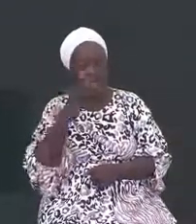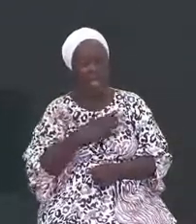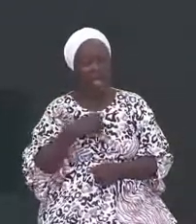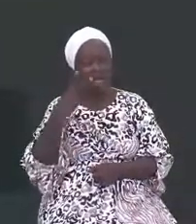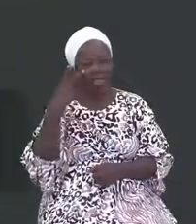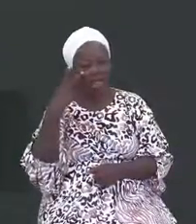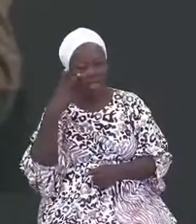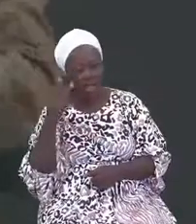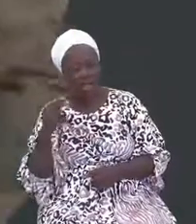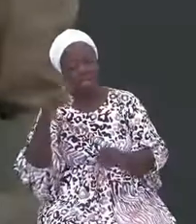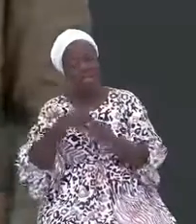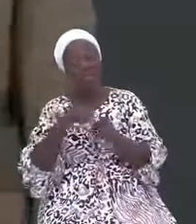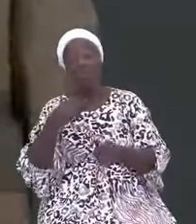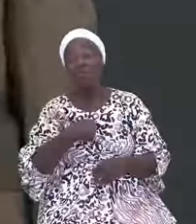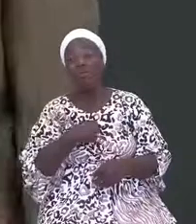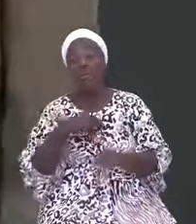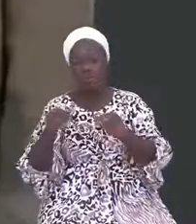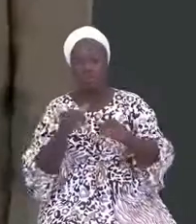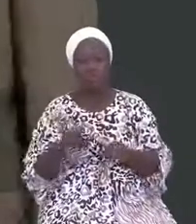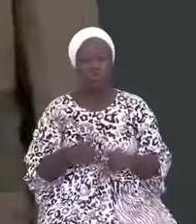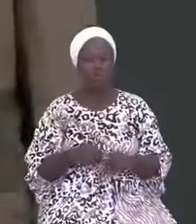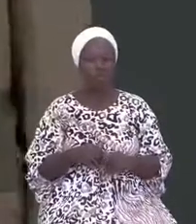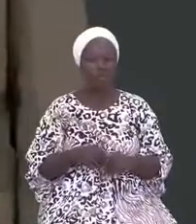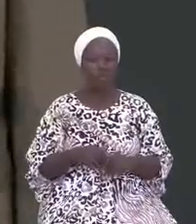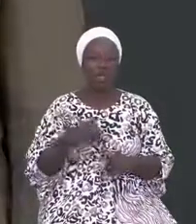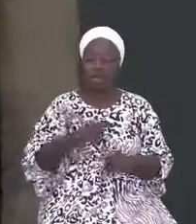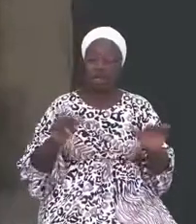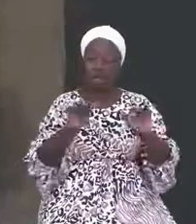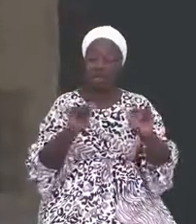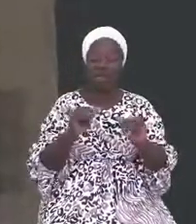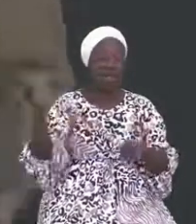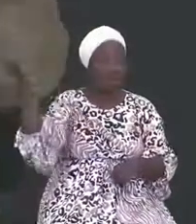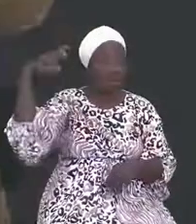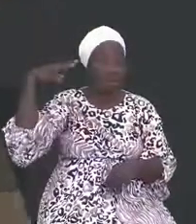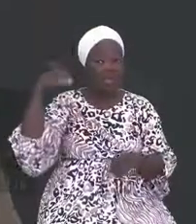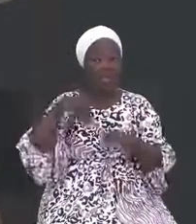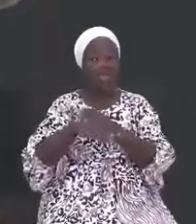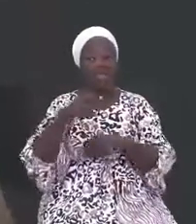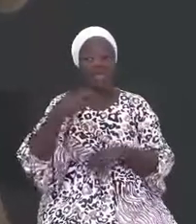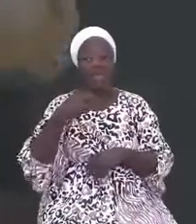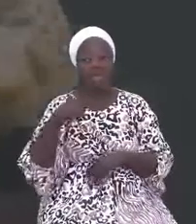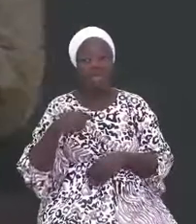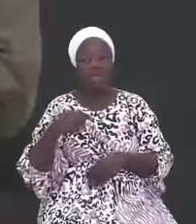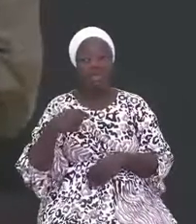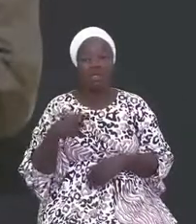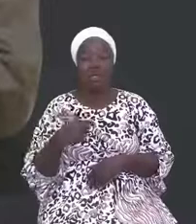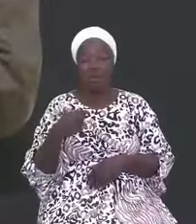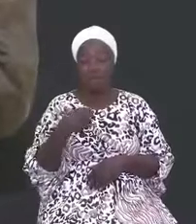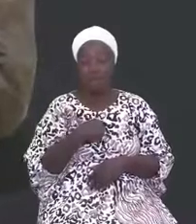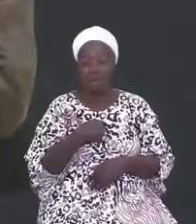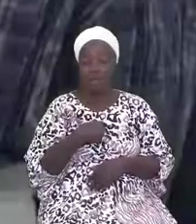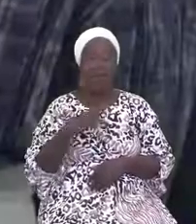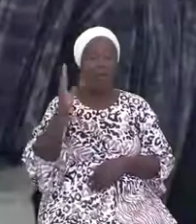à moi pratiquer le la même grâce en lui cette même phrase sera dans votre